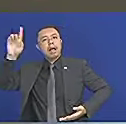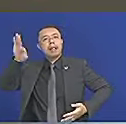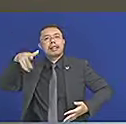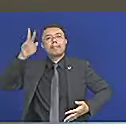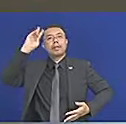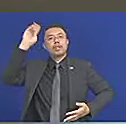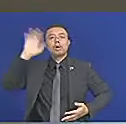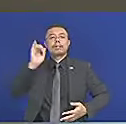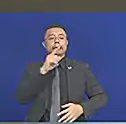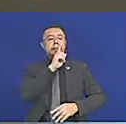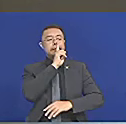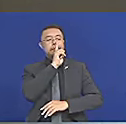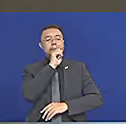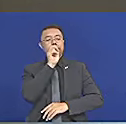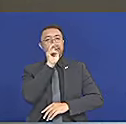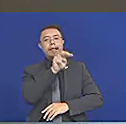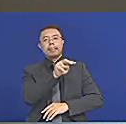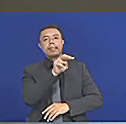itu diam.